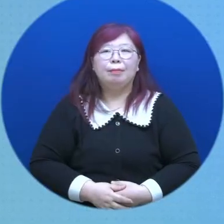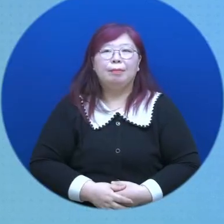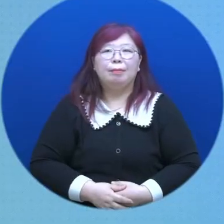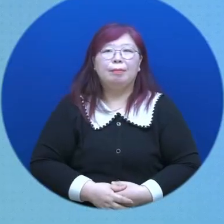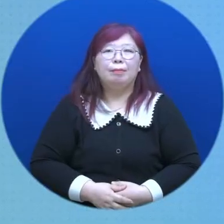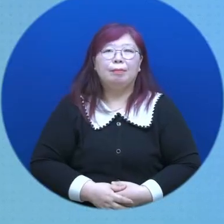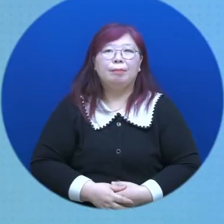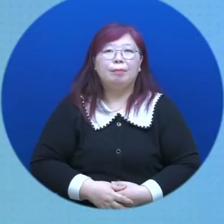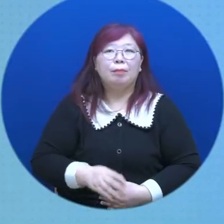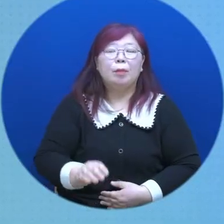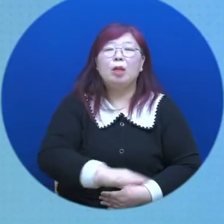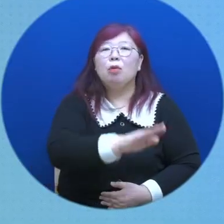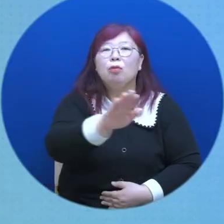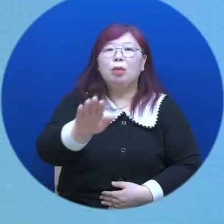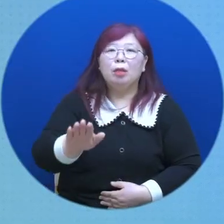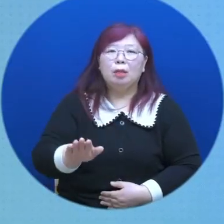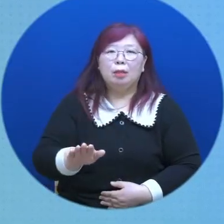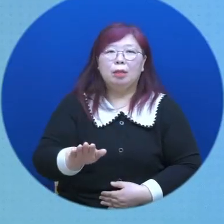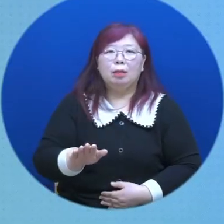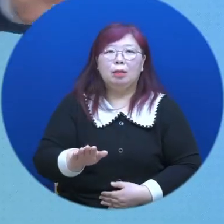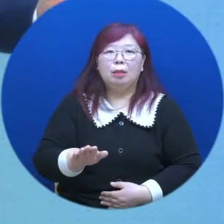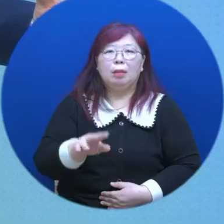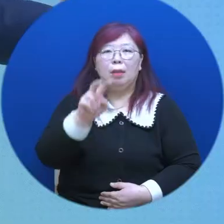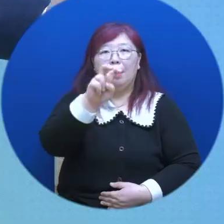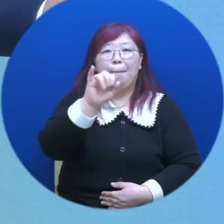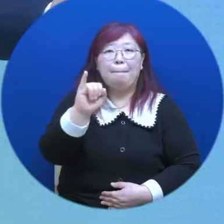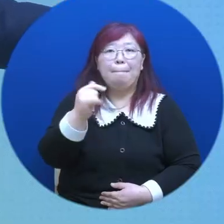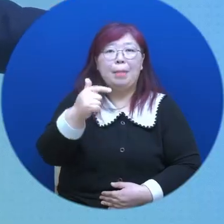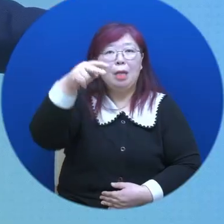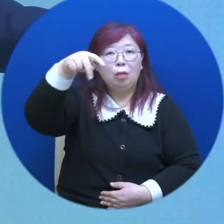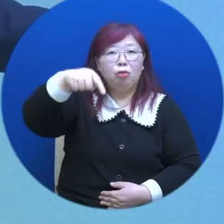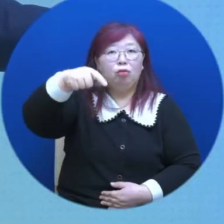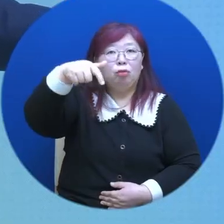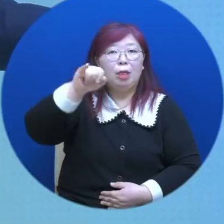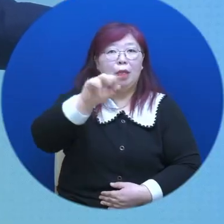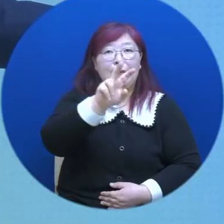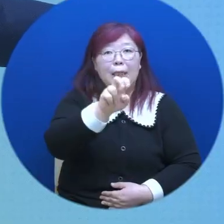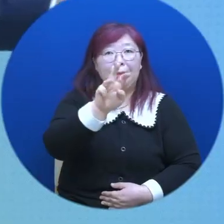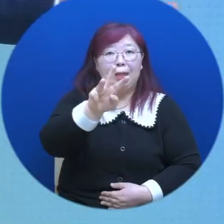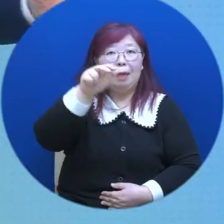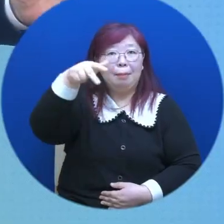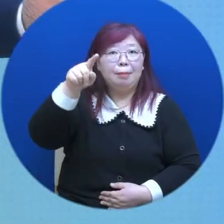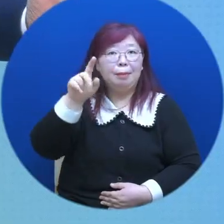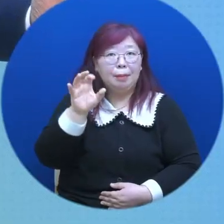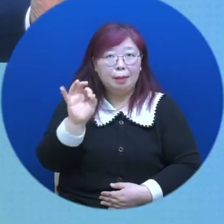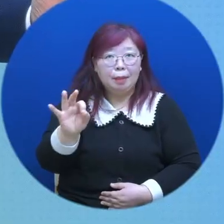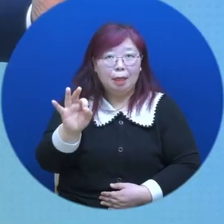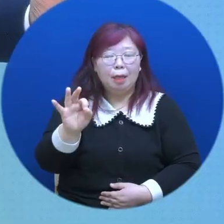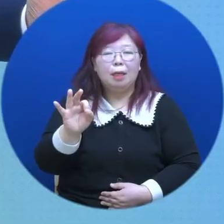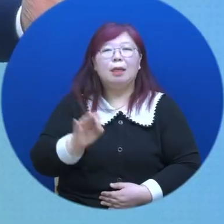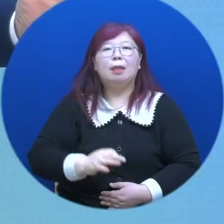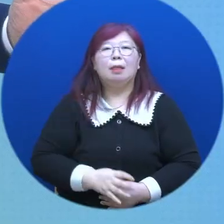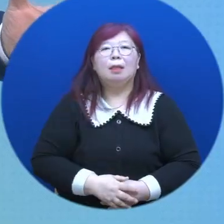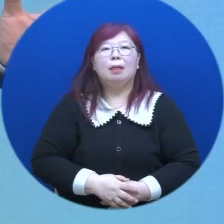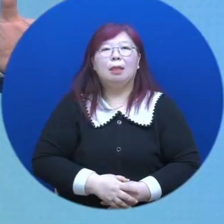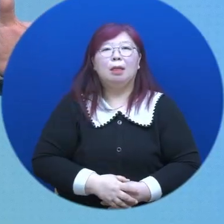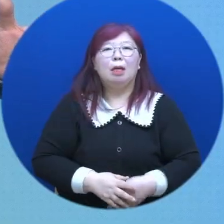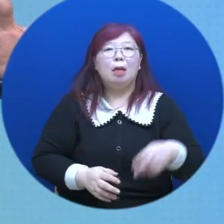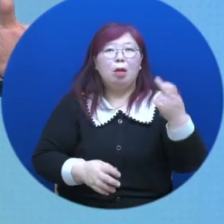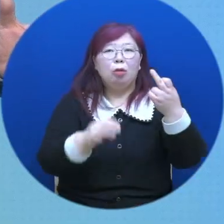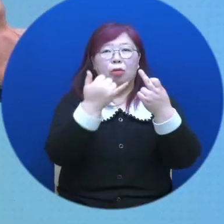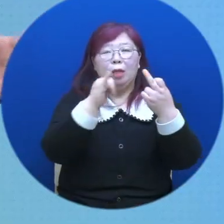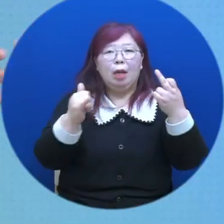우리는 그 뒤에 이어서 민수기 23장으로 넘어갑니다. 민수기 23장은